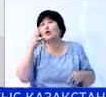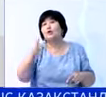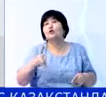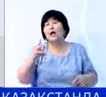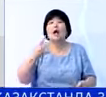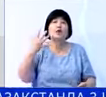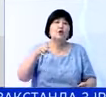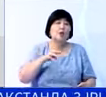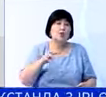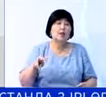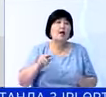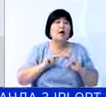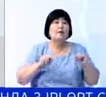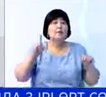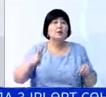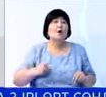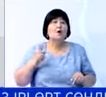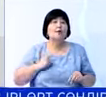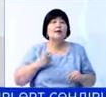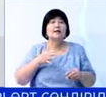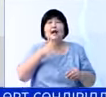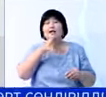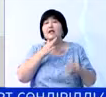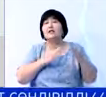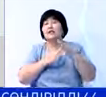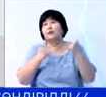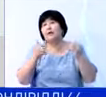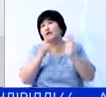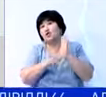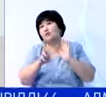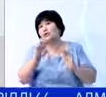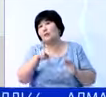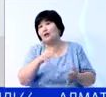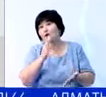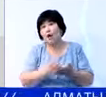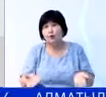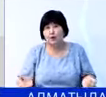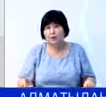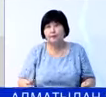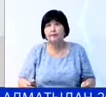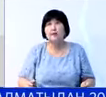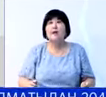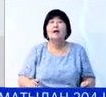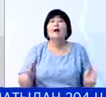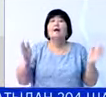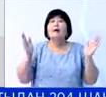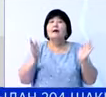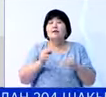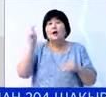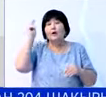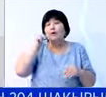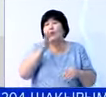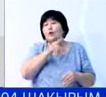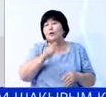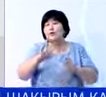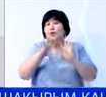50 минут. Педагогикалық мамандықтарға шекті деңгей биыл 70 балды құрап отыр. Қысқартылған оқу мерзімі